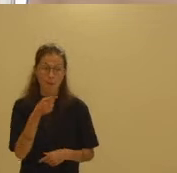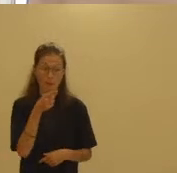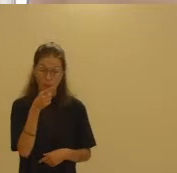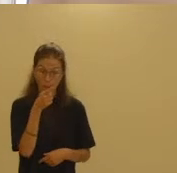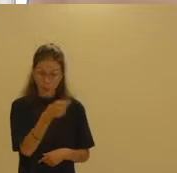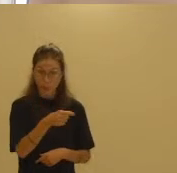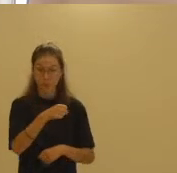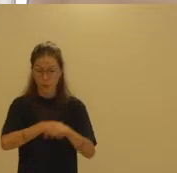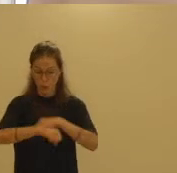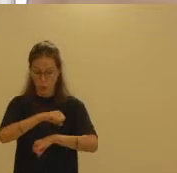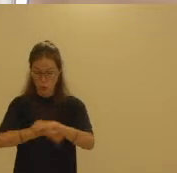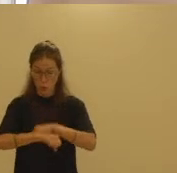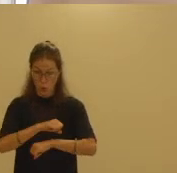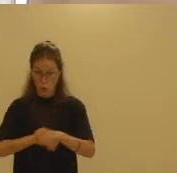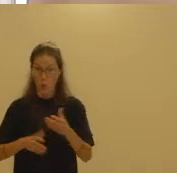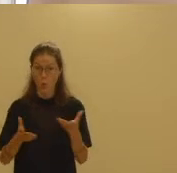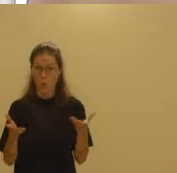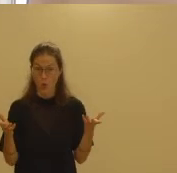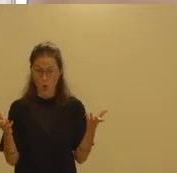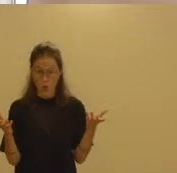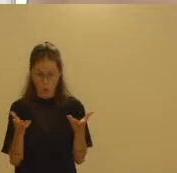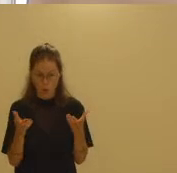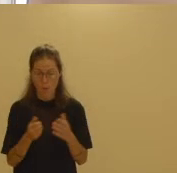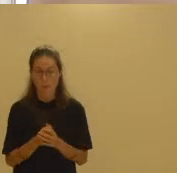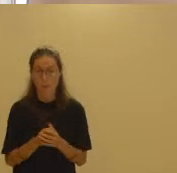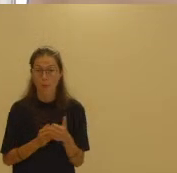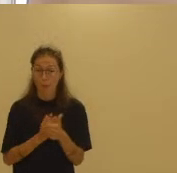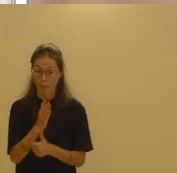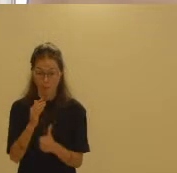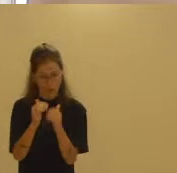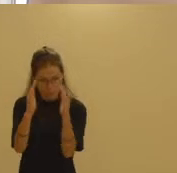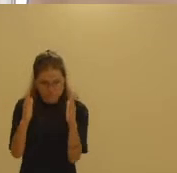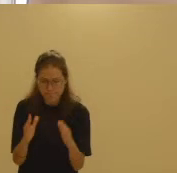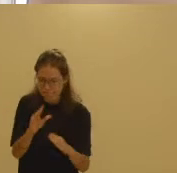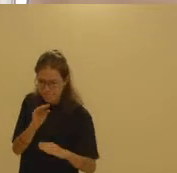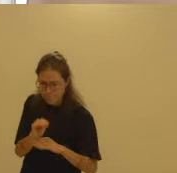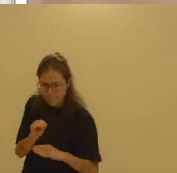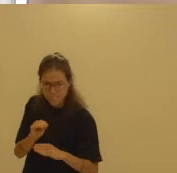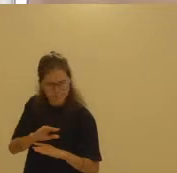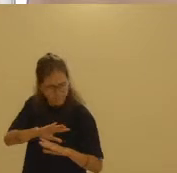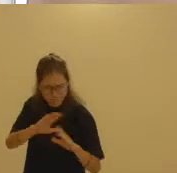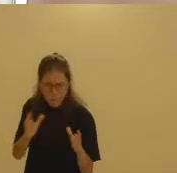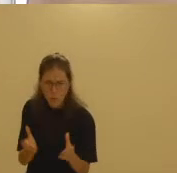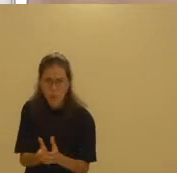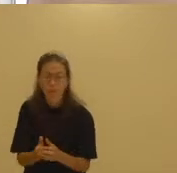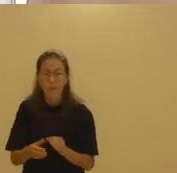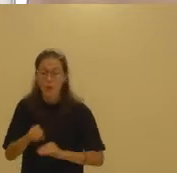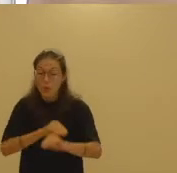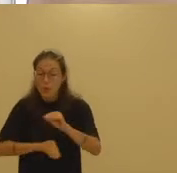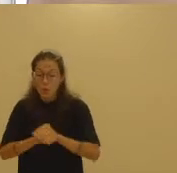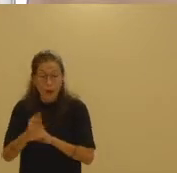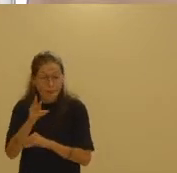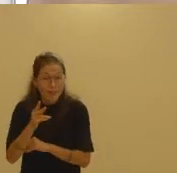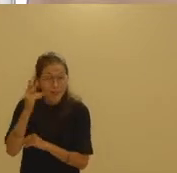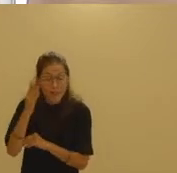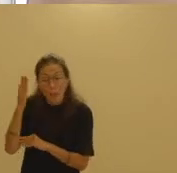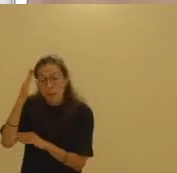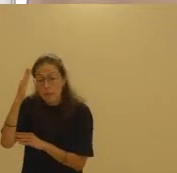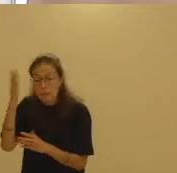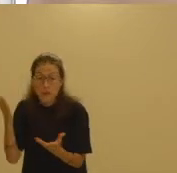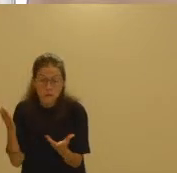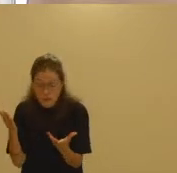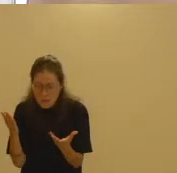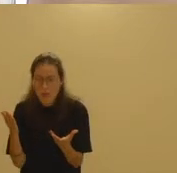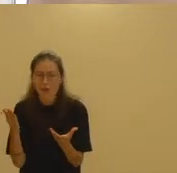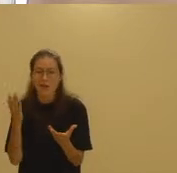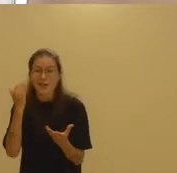prendra en charge pour le compte de la ville l'hébergement et l'alimentation de ces animaux, les soins vétérinaires éventuels pour les animaux qui ne